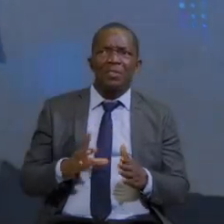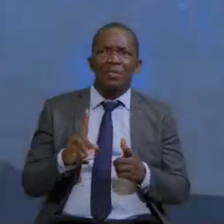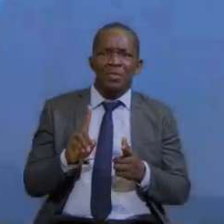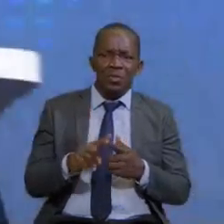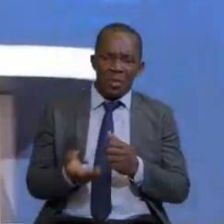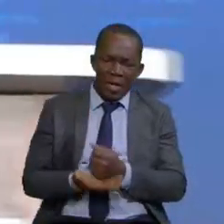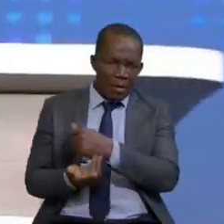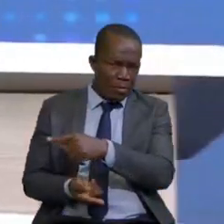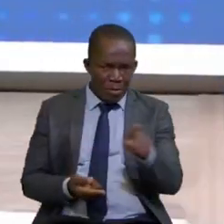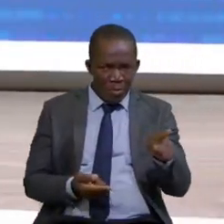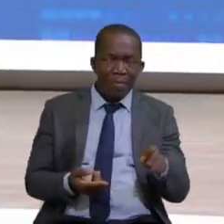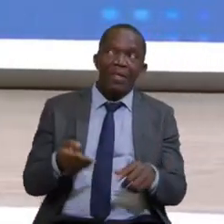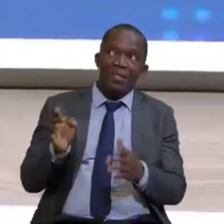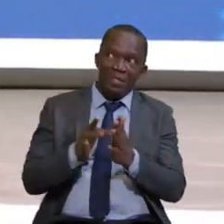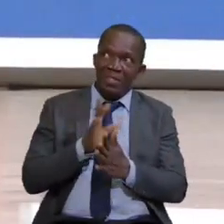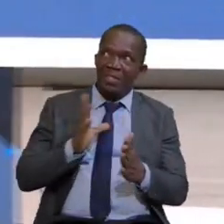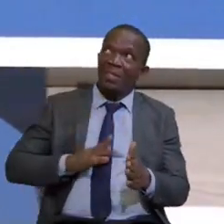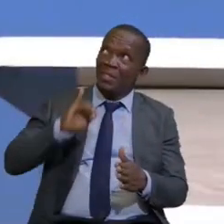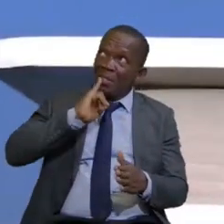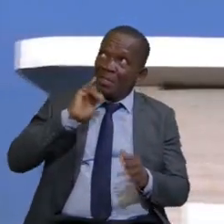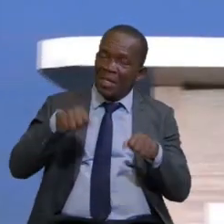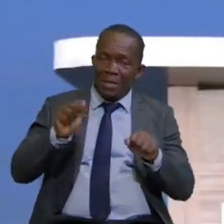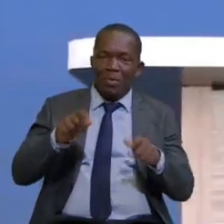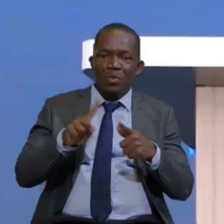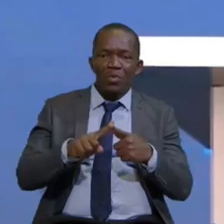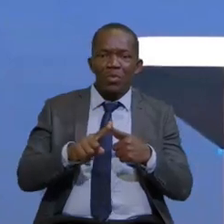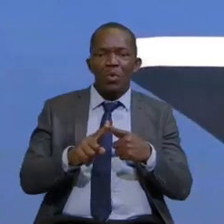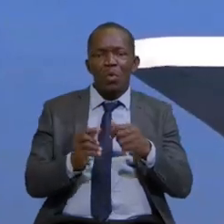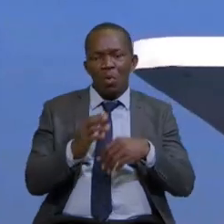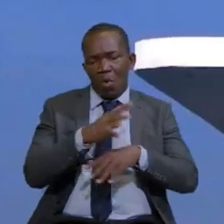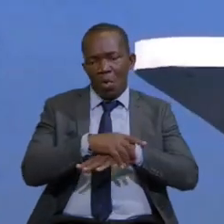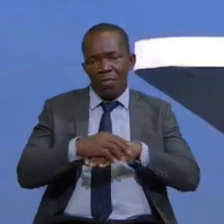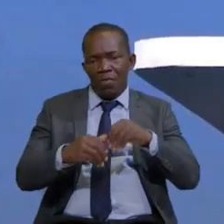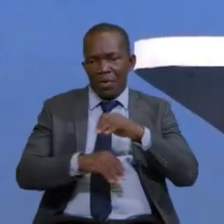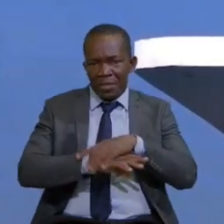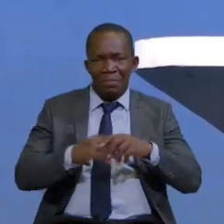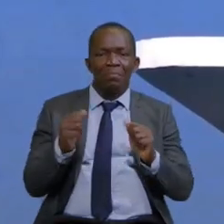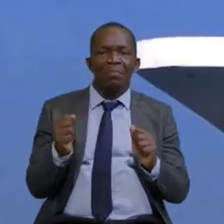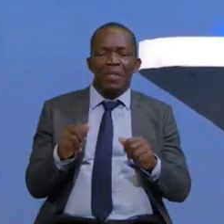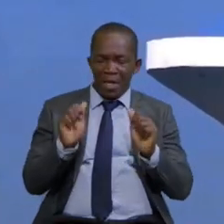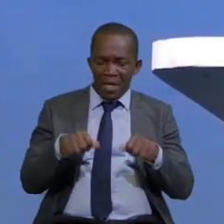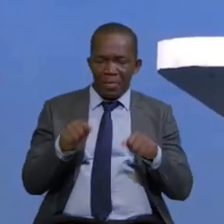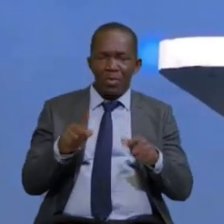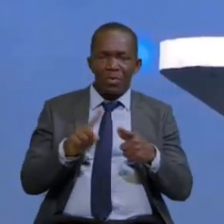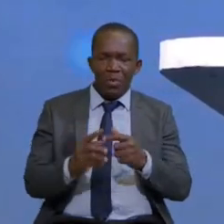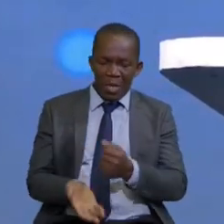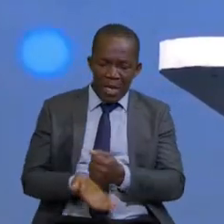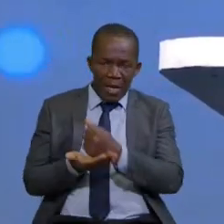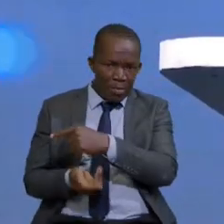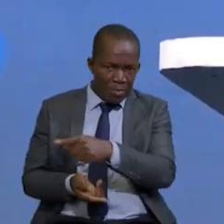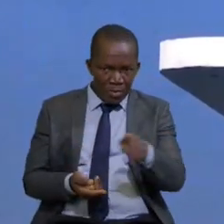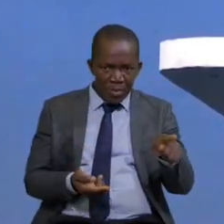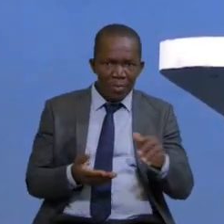capable de soutenir. Capable de soutenir, capable d'aider,